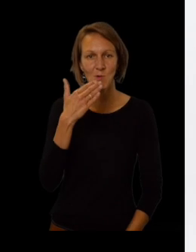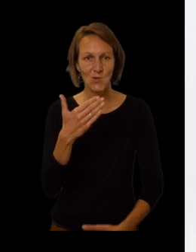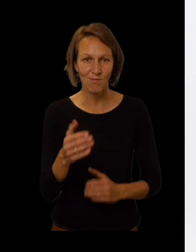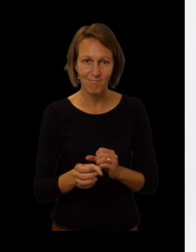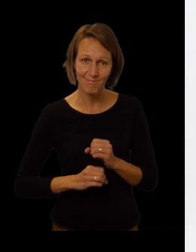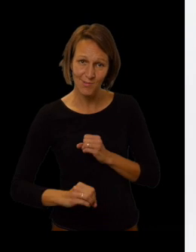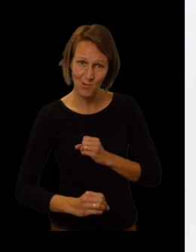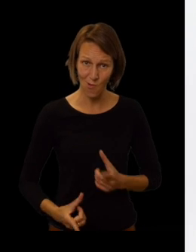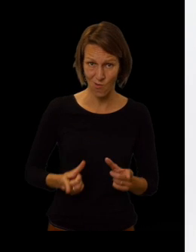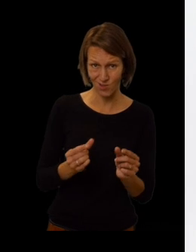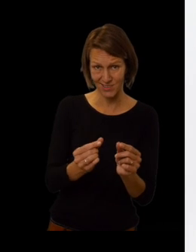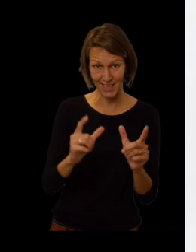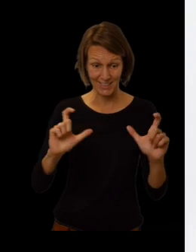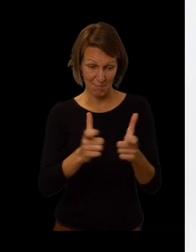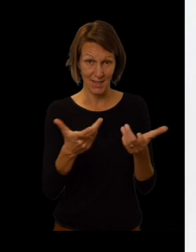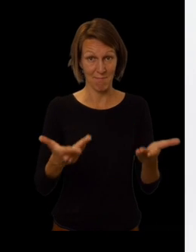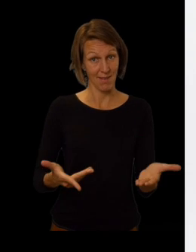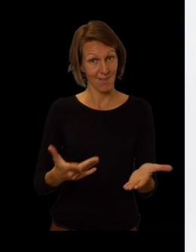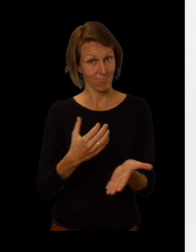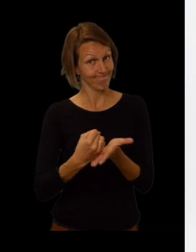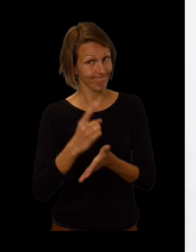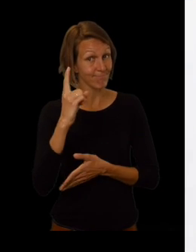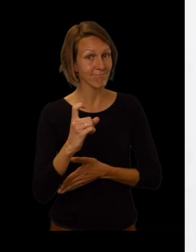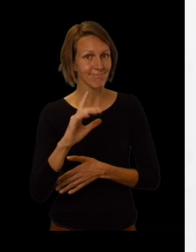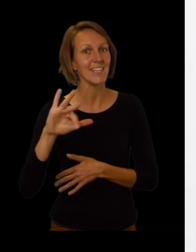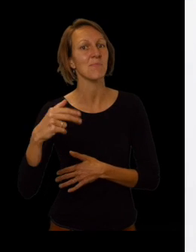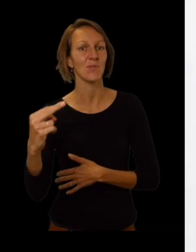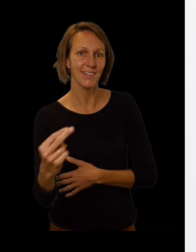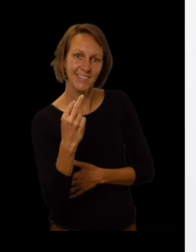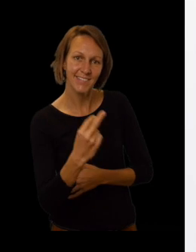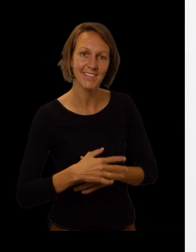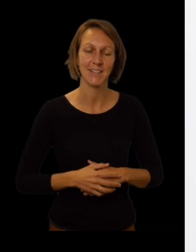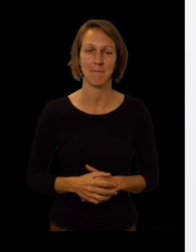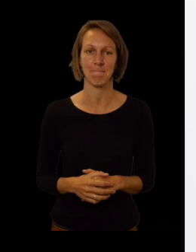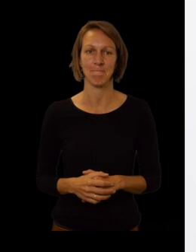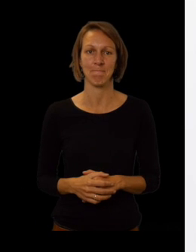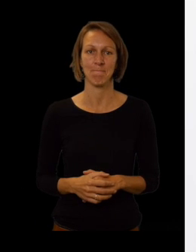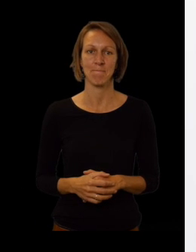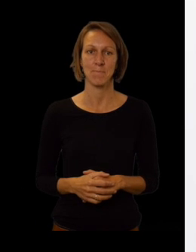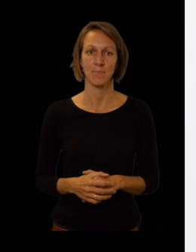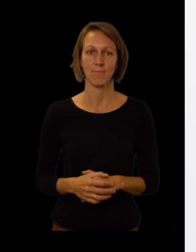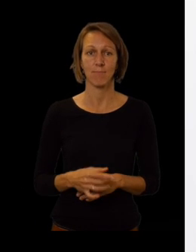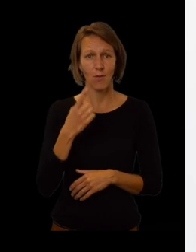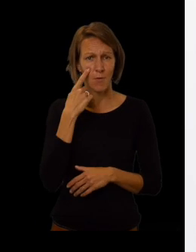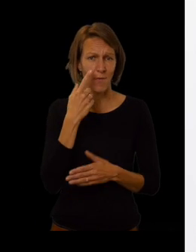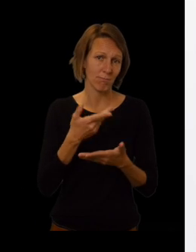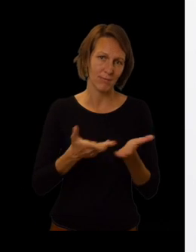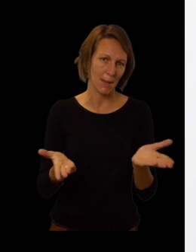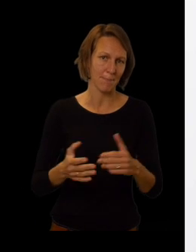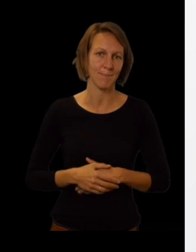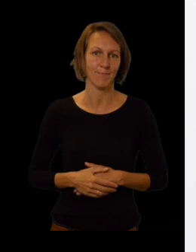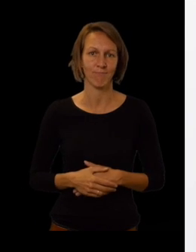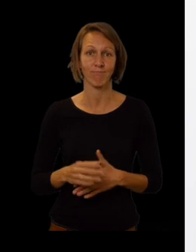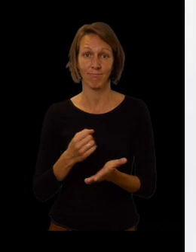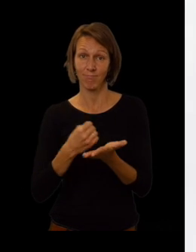Bonjour. Si vous êtes arrivé jusqu'ici, c'est que le moment est venu pour vous de faire le test de dépistage du cancer colorectal. Vous allez voir, c'est